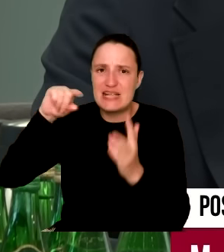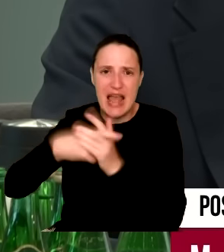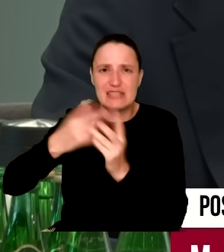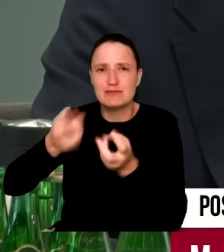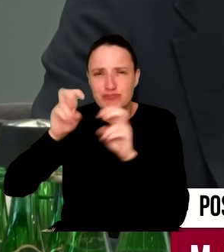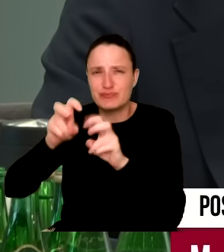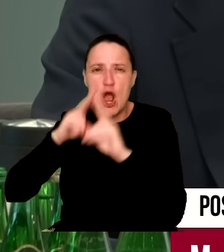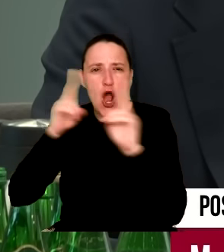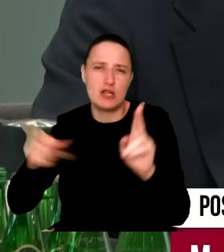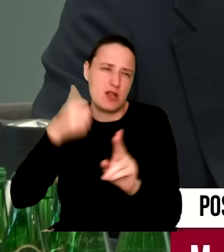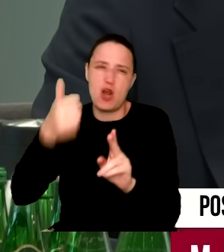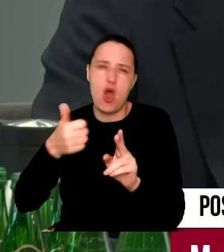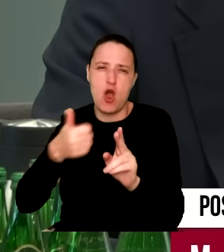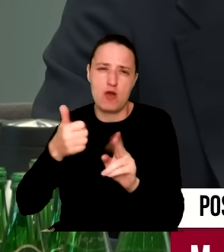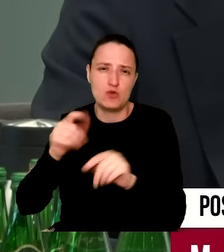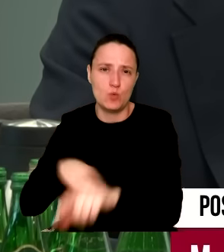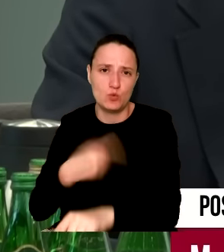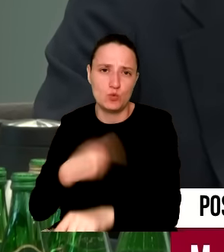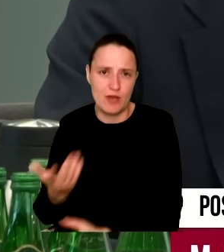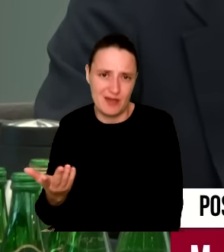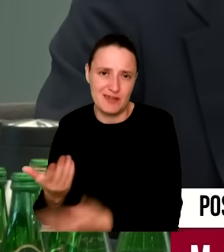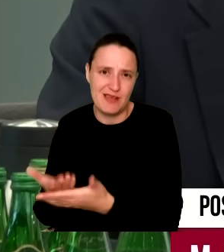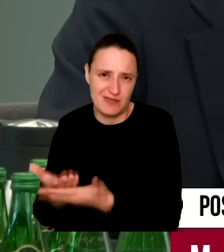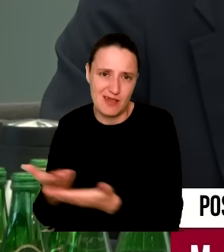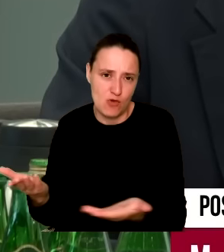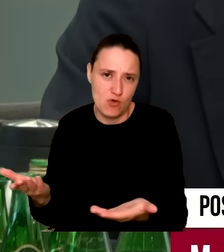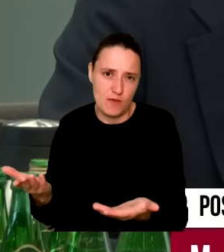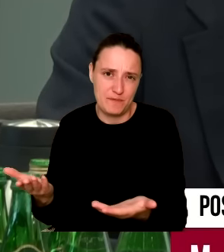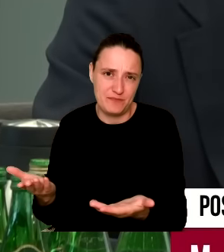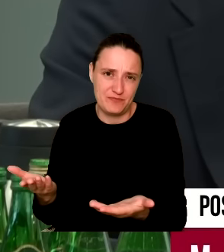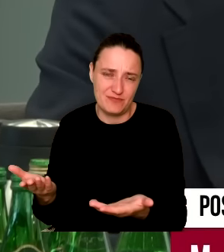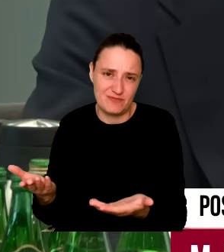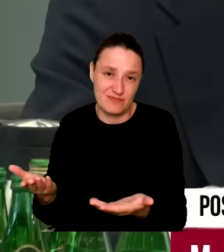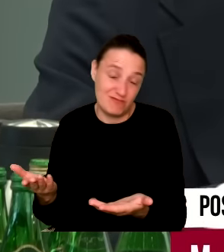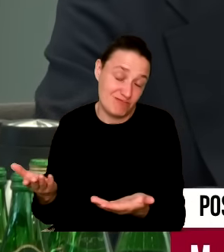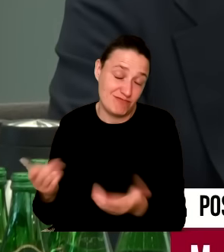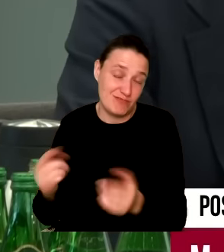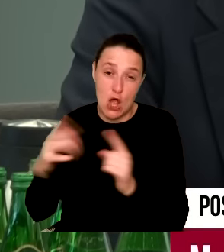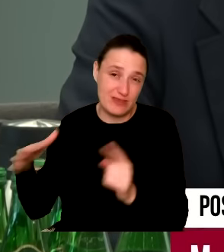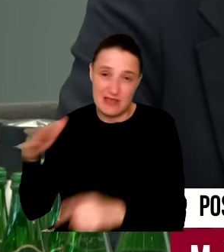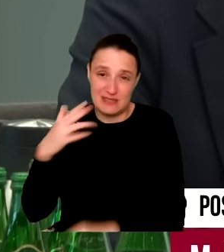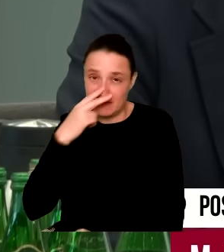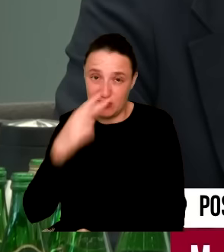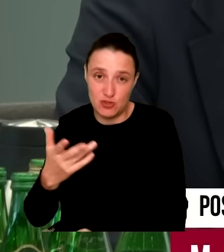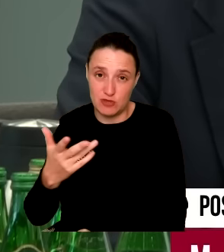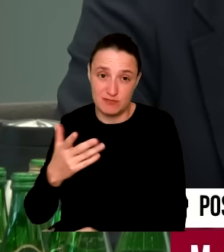ponad rok czy w tym kontekście gdy przygotowywali państwo wybory w trybie korespondencyjnym No ten